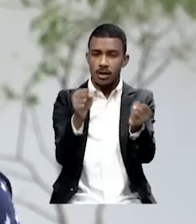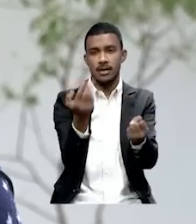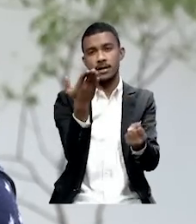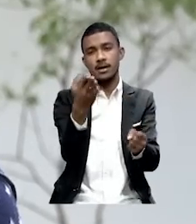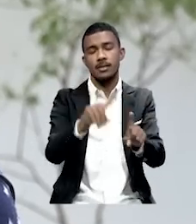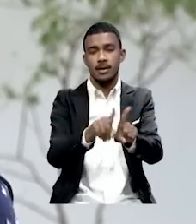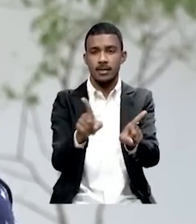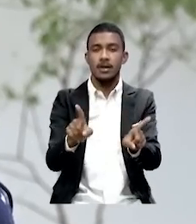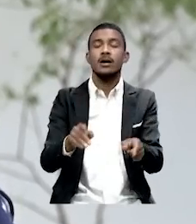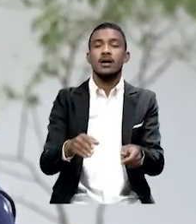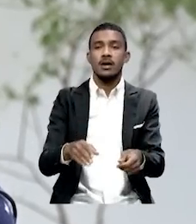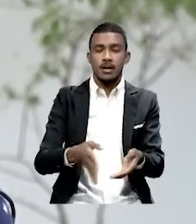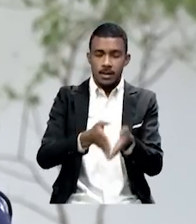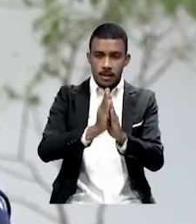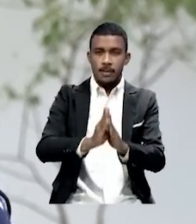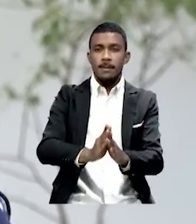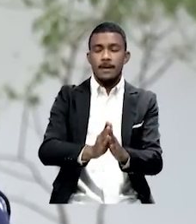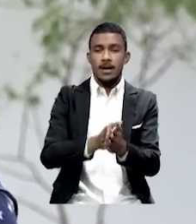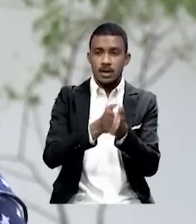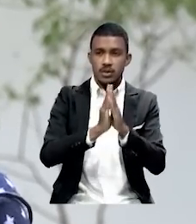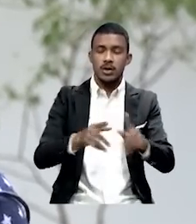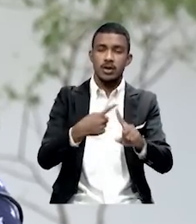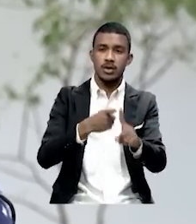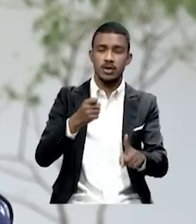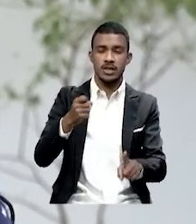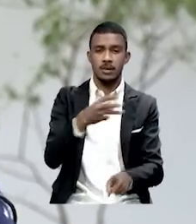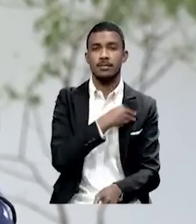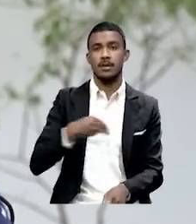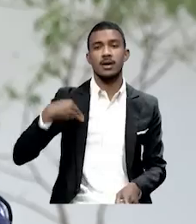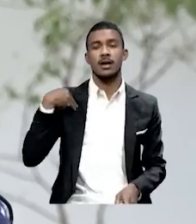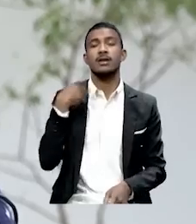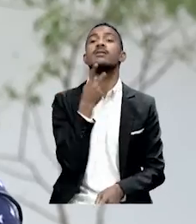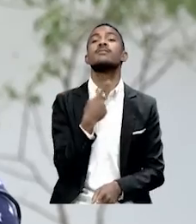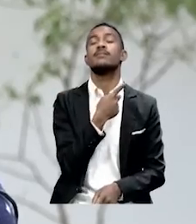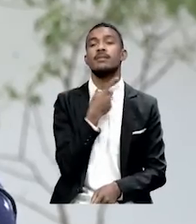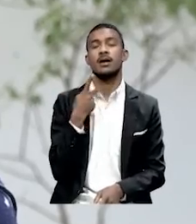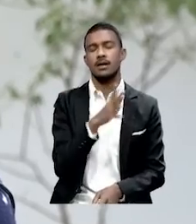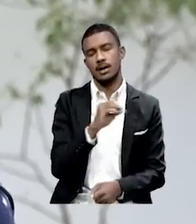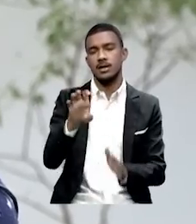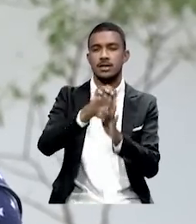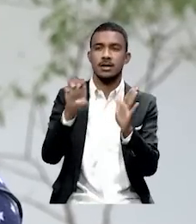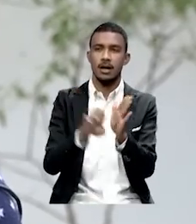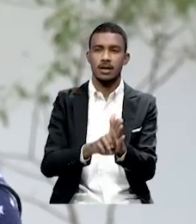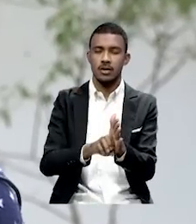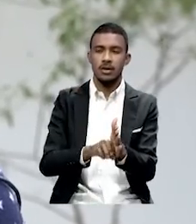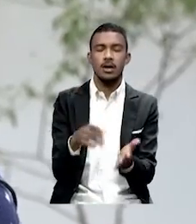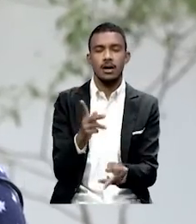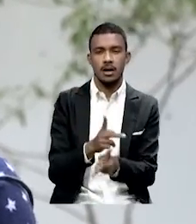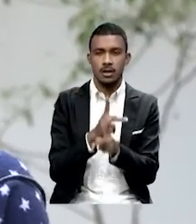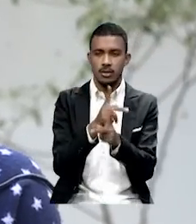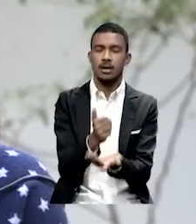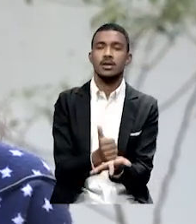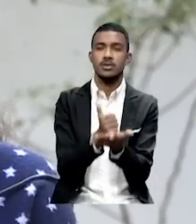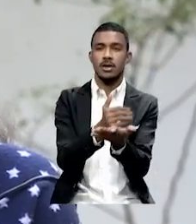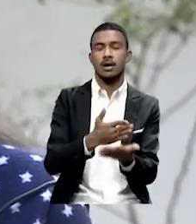ansa akar lazu dah si biasa. Mader si dia kah pader si dia kah istaru ansa tam anu orang ni.